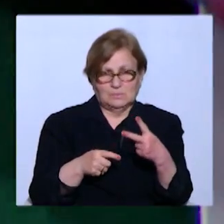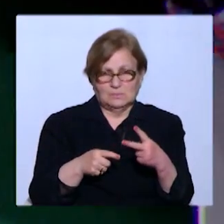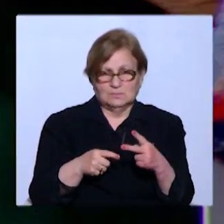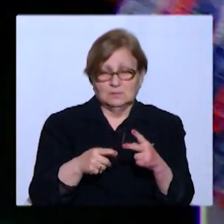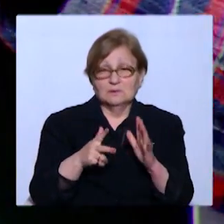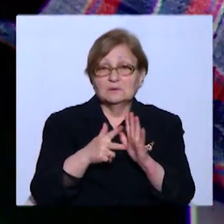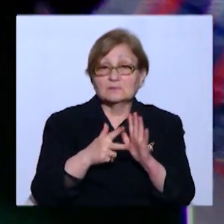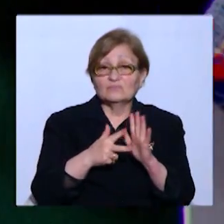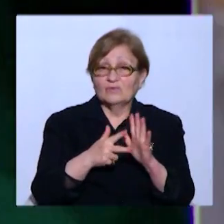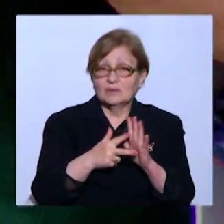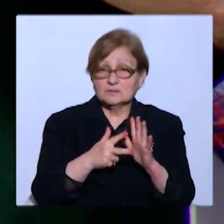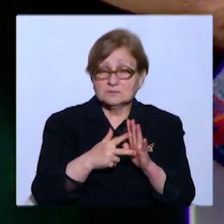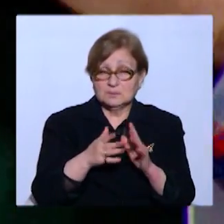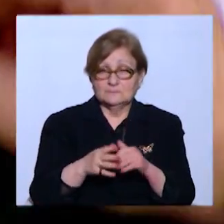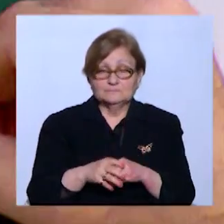8-ზე,